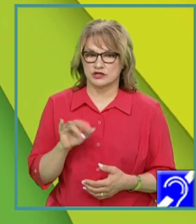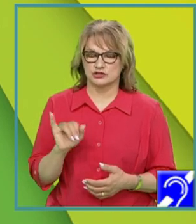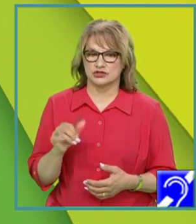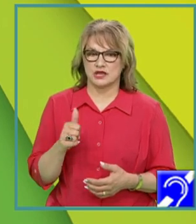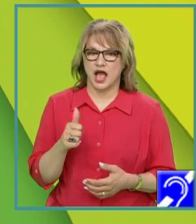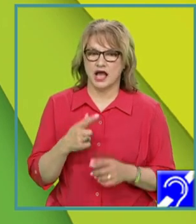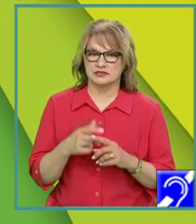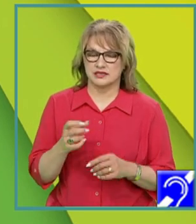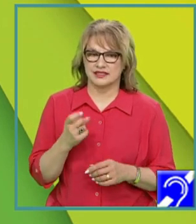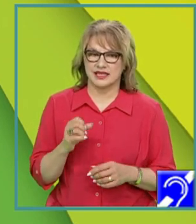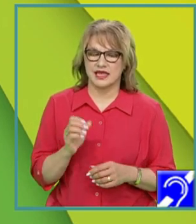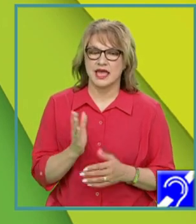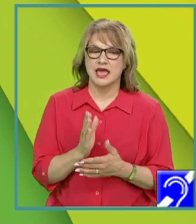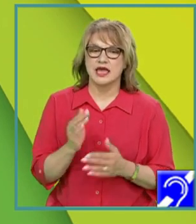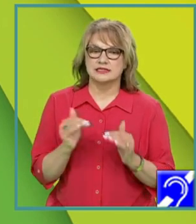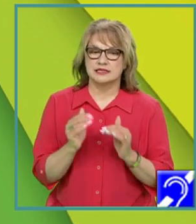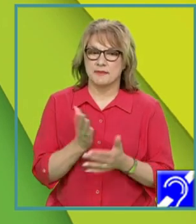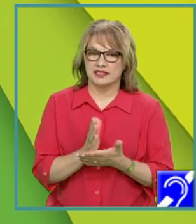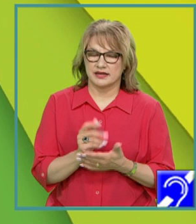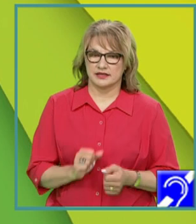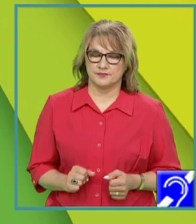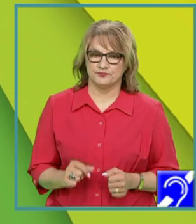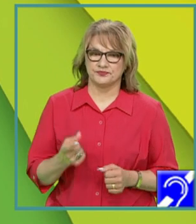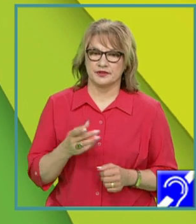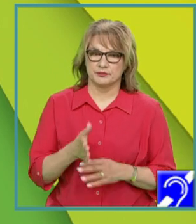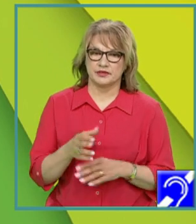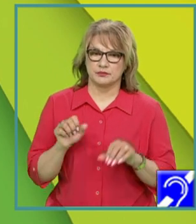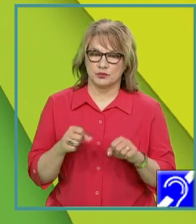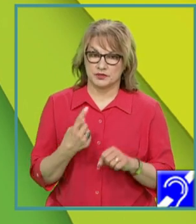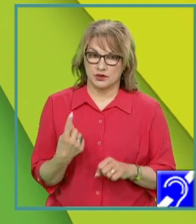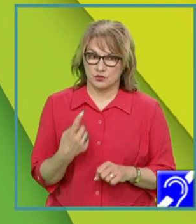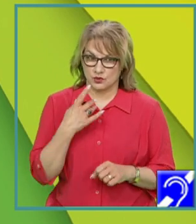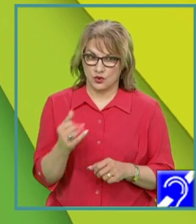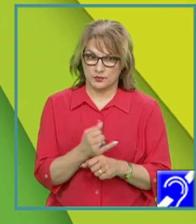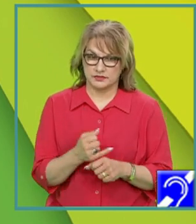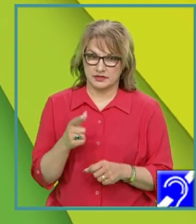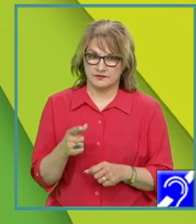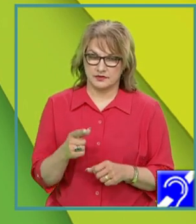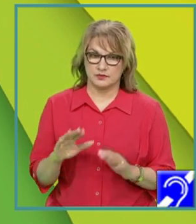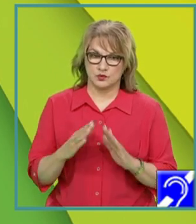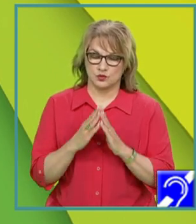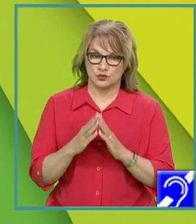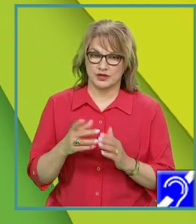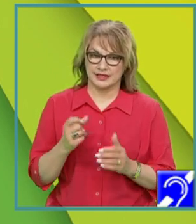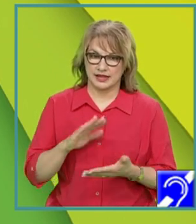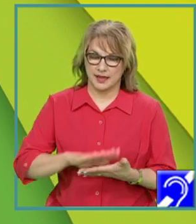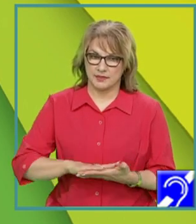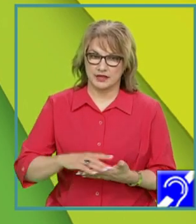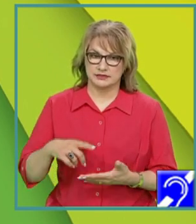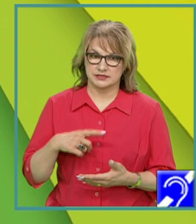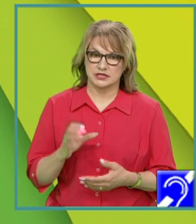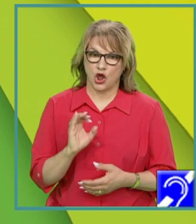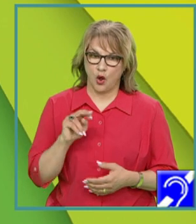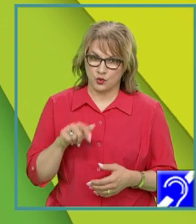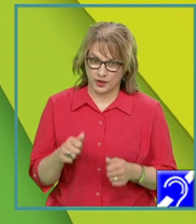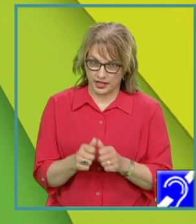axa de simetrie prin proprietatea 1 observăm că unghiurile de la bază sunt congruente